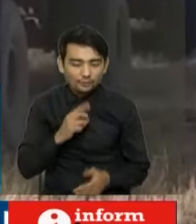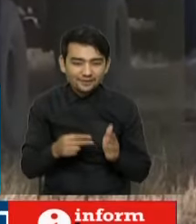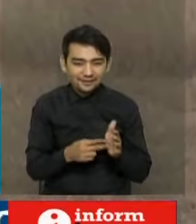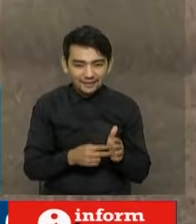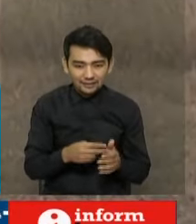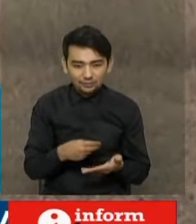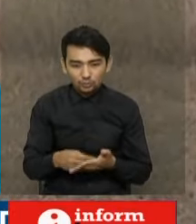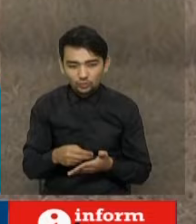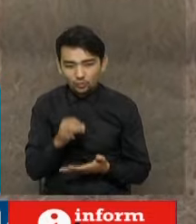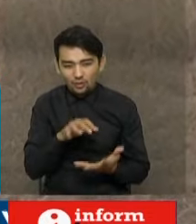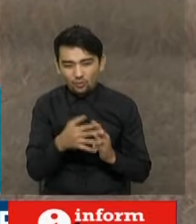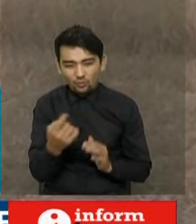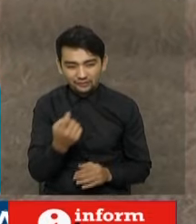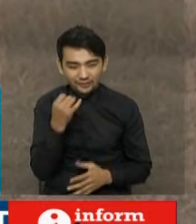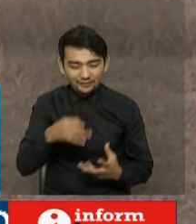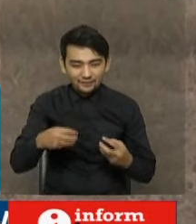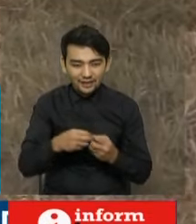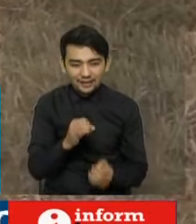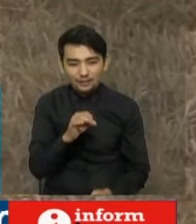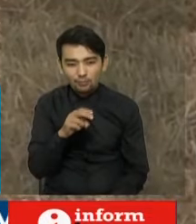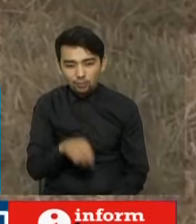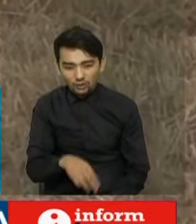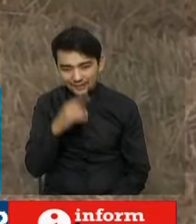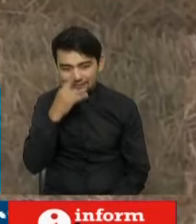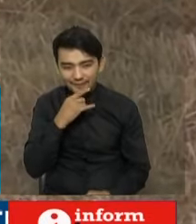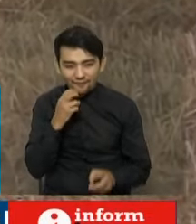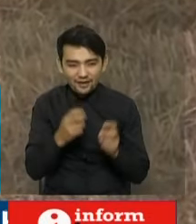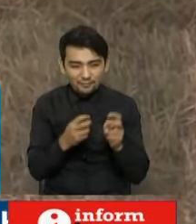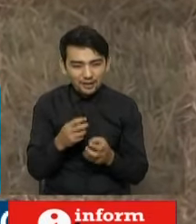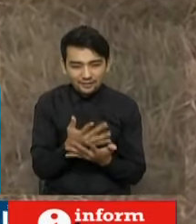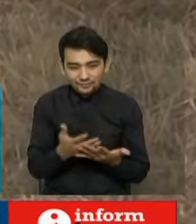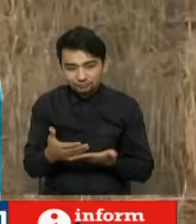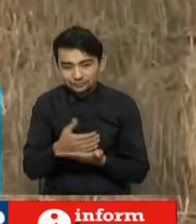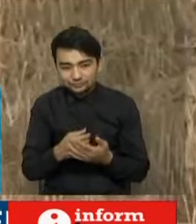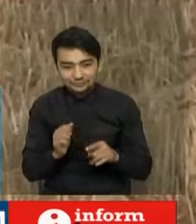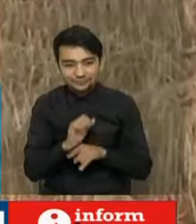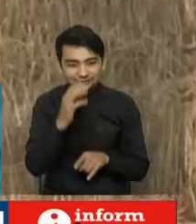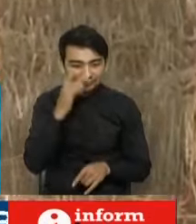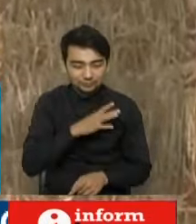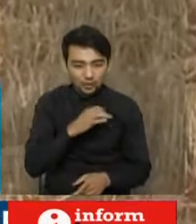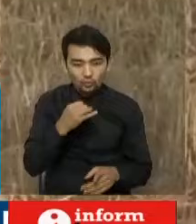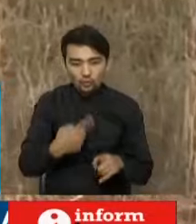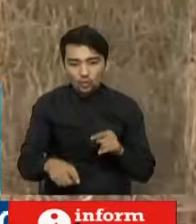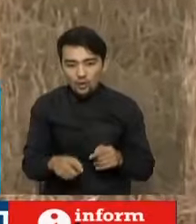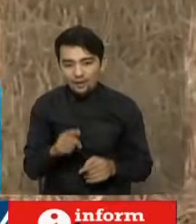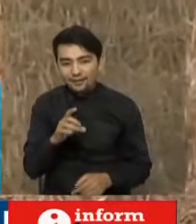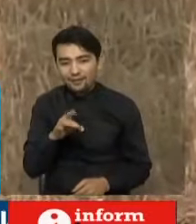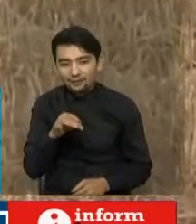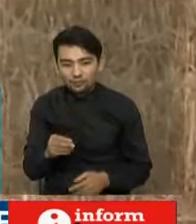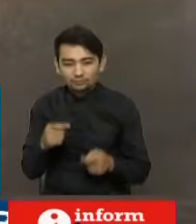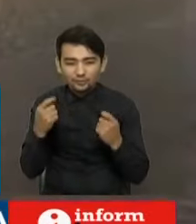Введенные Россельхознадзором ограничения на импорт казахстанских фермерских продуктов вынудил нашу республику искать другие рынки